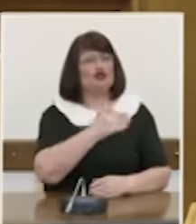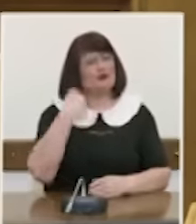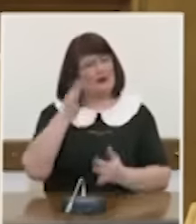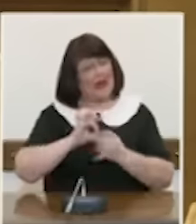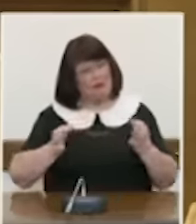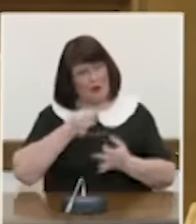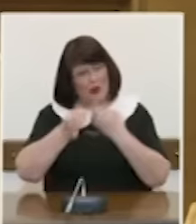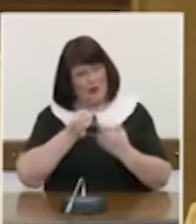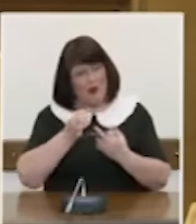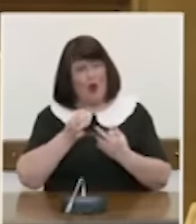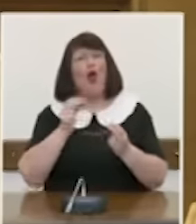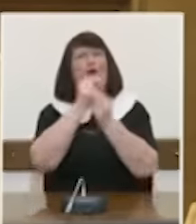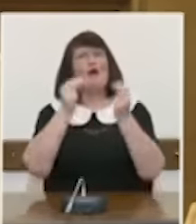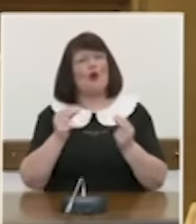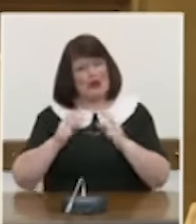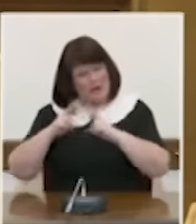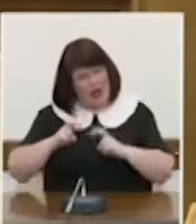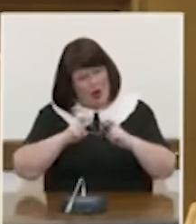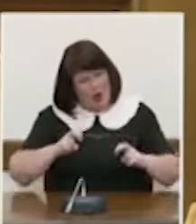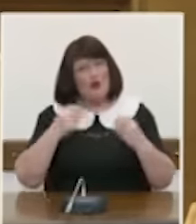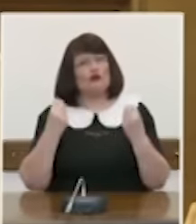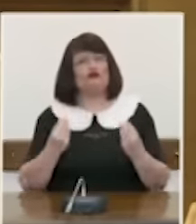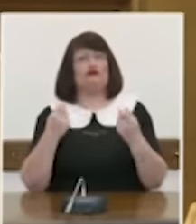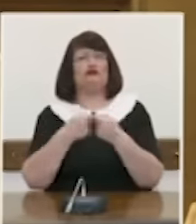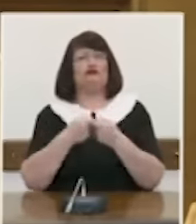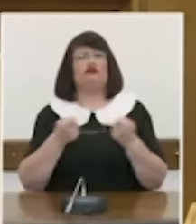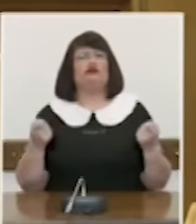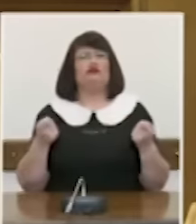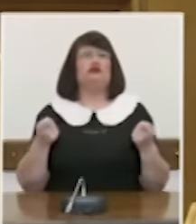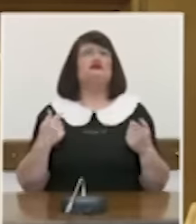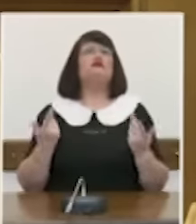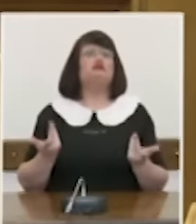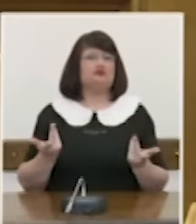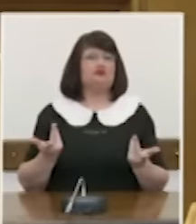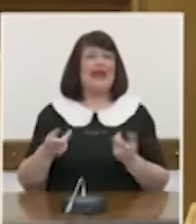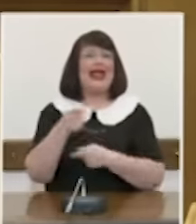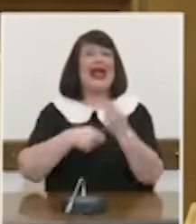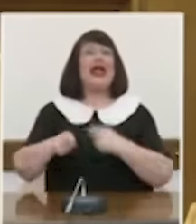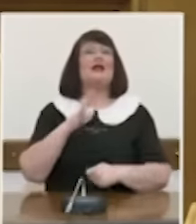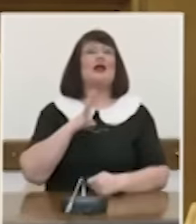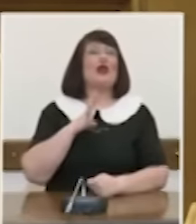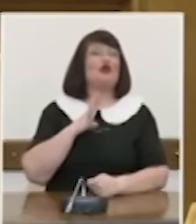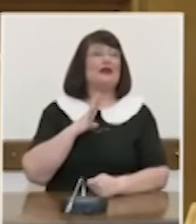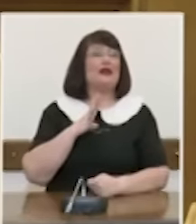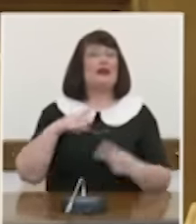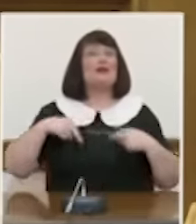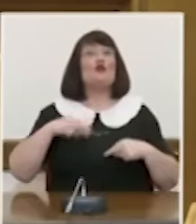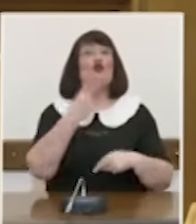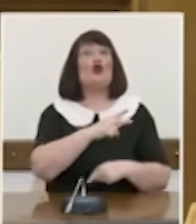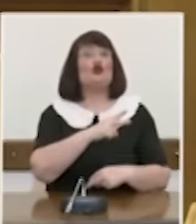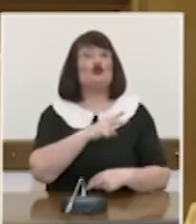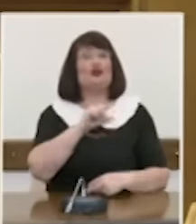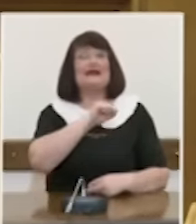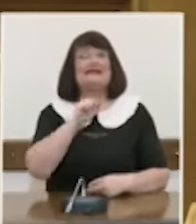η έλεγχη και η εφαρμογή του e-καταναλωτή. Πιο χαριτωμένα το είπε ο Υπουργός, ο κύριος